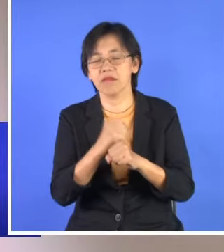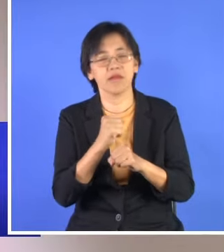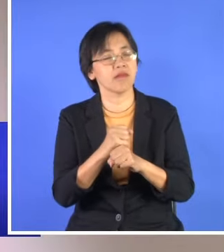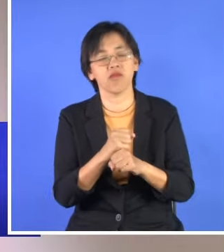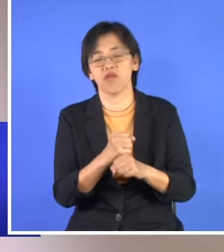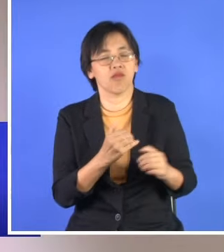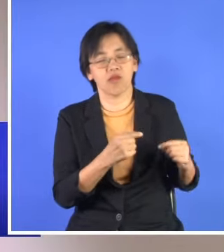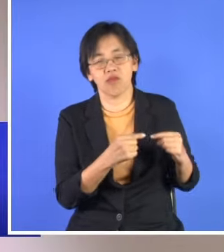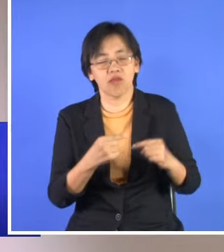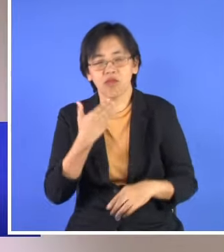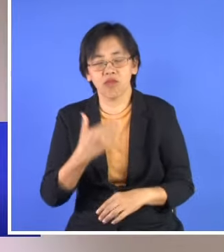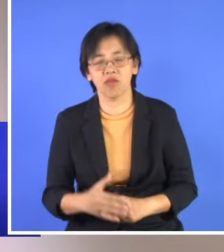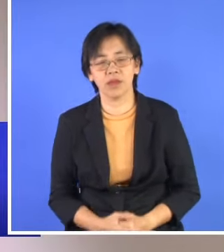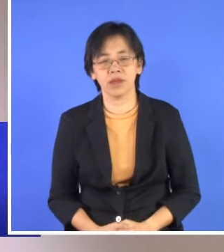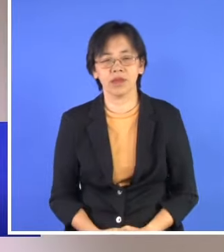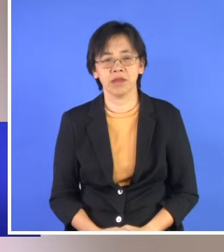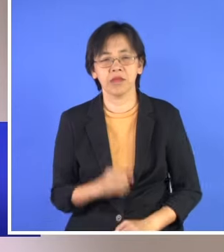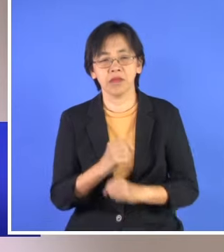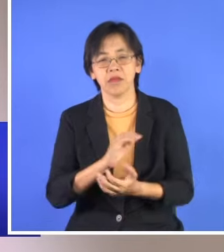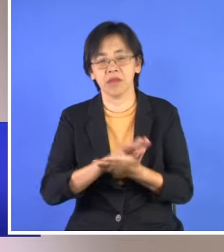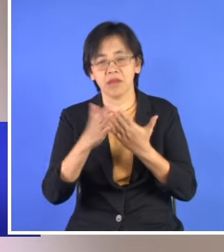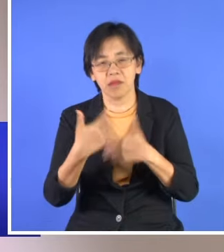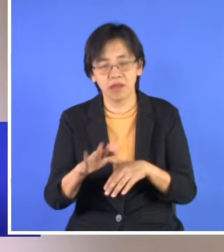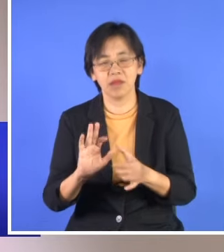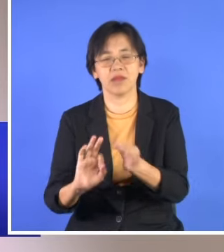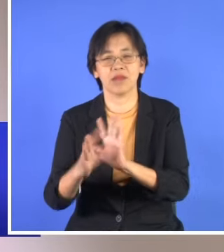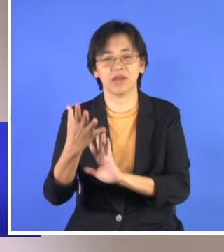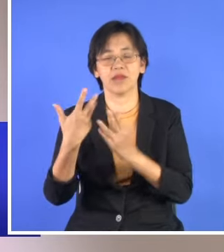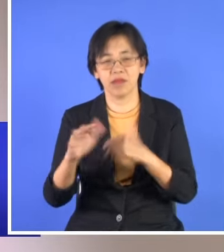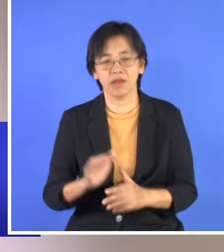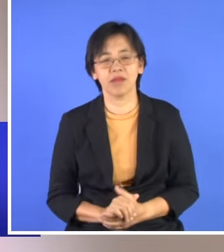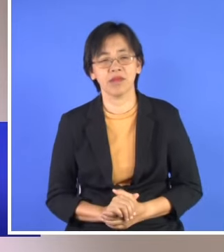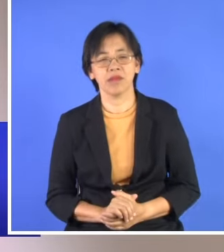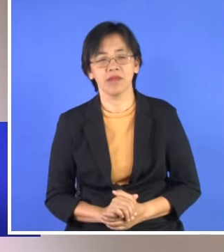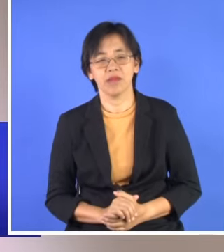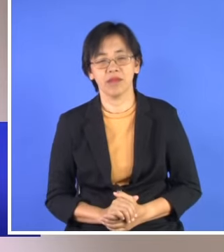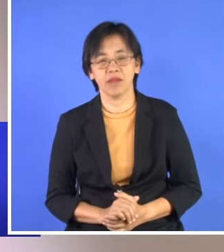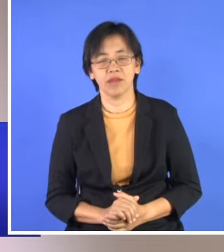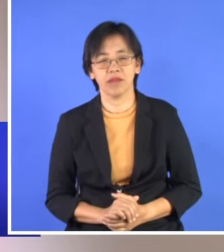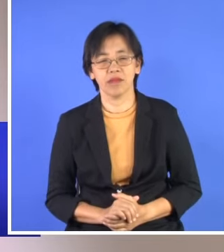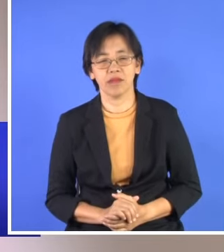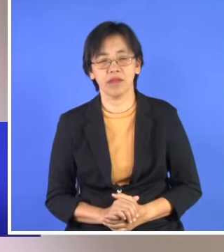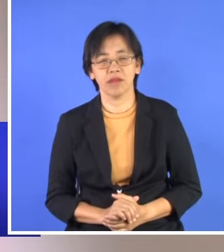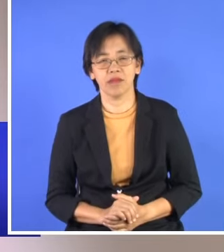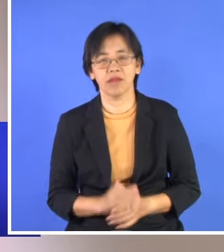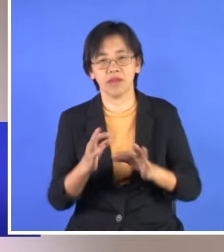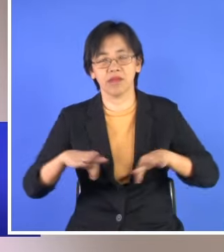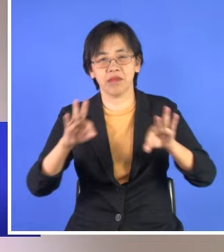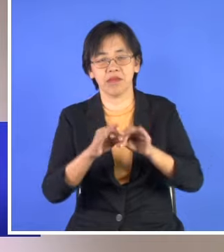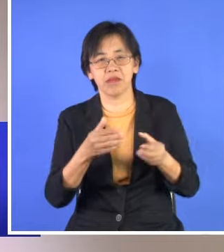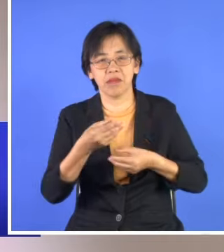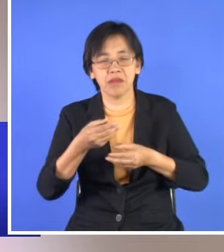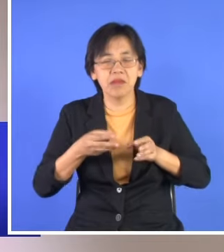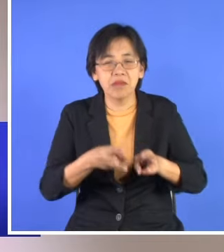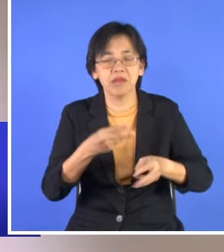จากที่ผู้วายชนตายไปเนี่ยจนกระทั่งเสร็จสิ้นในการที่ชาปนกิจเสร็จอะไรต่างๆที่ว่านี้นะครับเขาบอกว่ามันอยู่ที่เทคนิคของการขาย